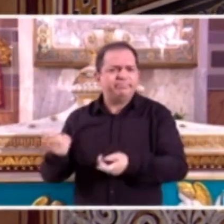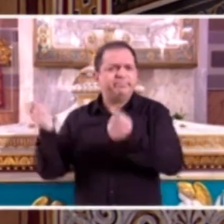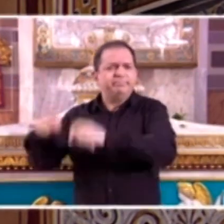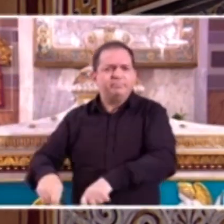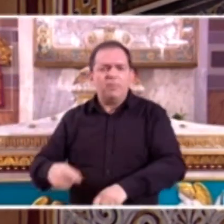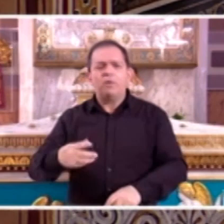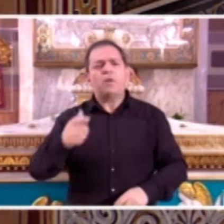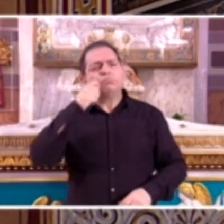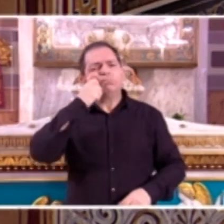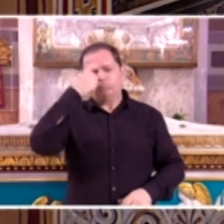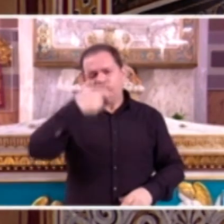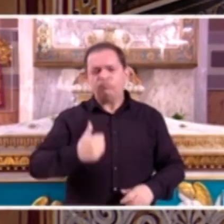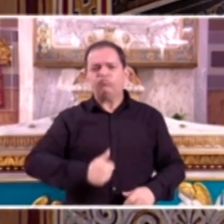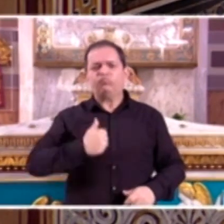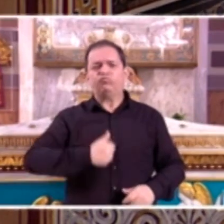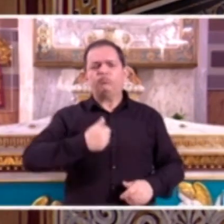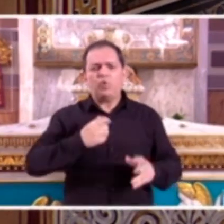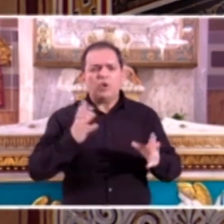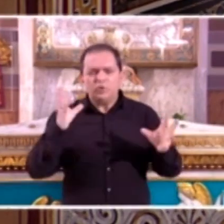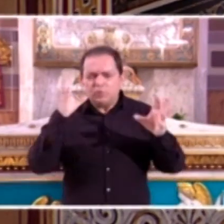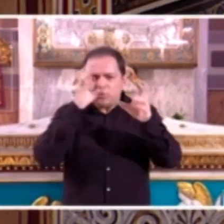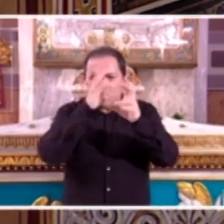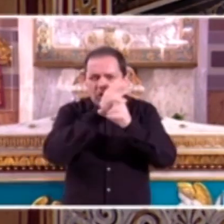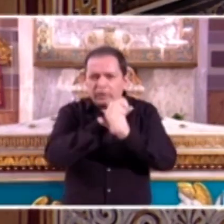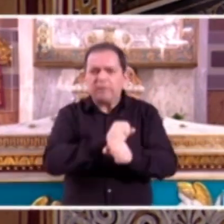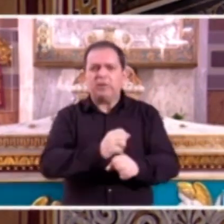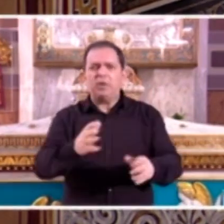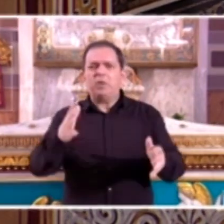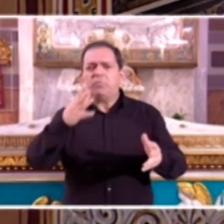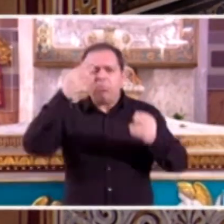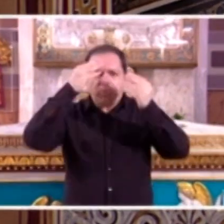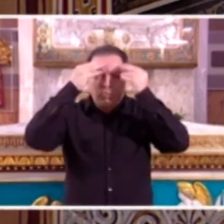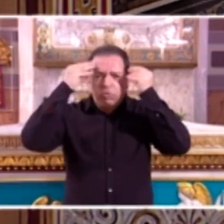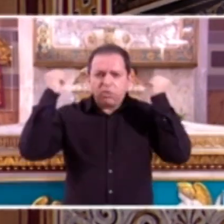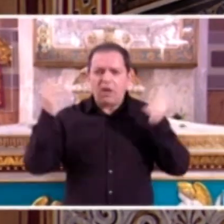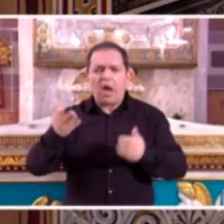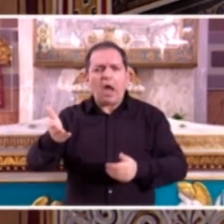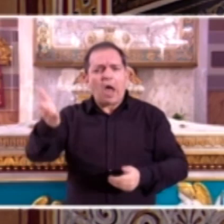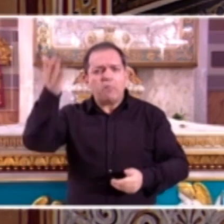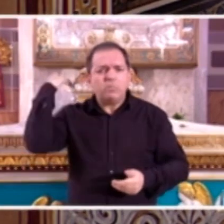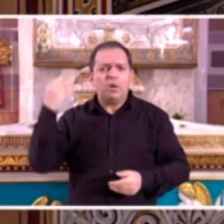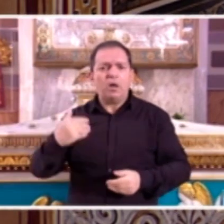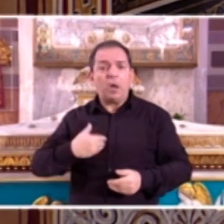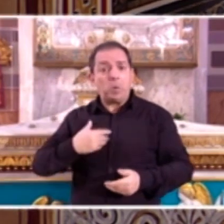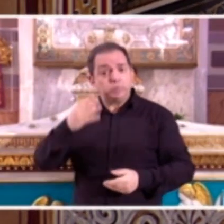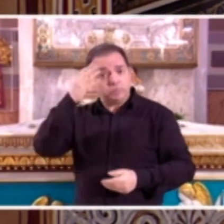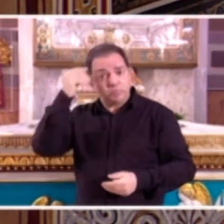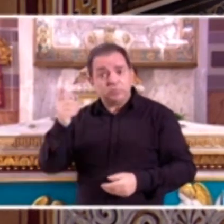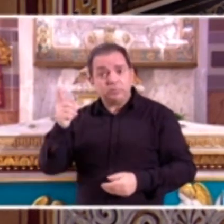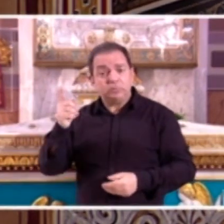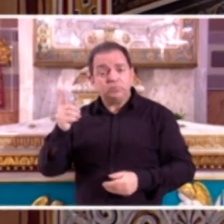στην αλαζονία, τον σκοτασμό, την λύθη. Λυσμόνησα πως είμαι